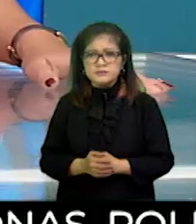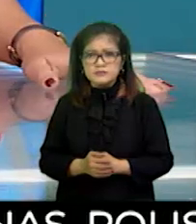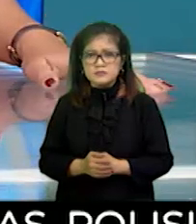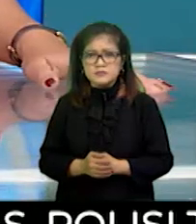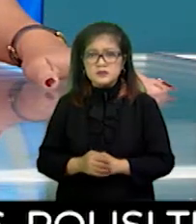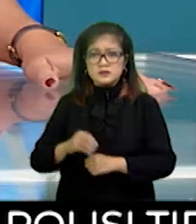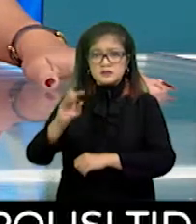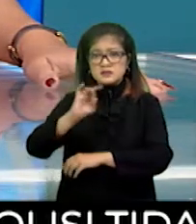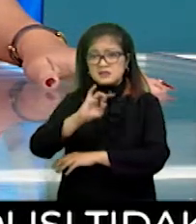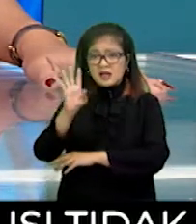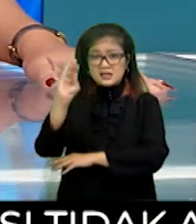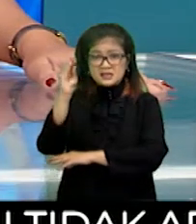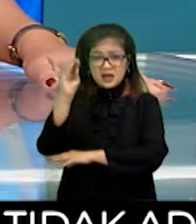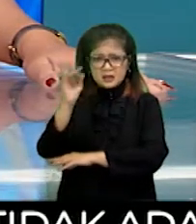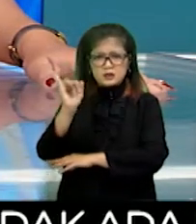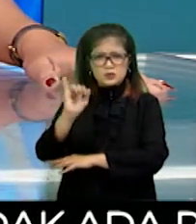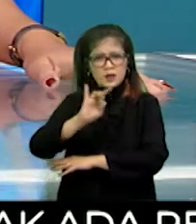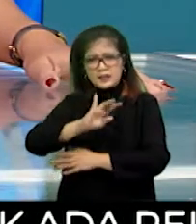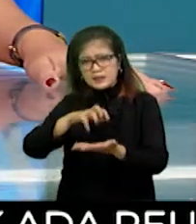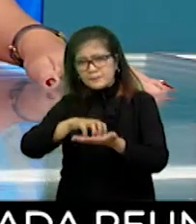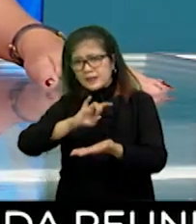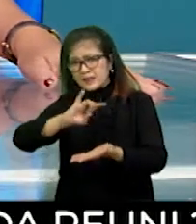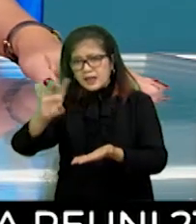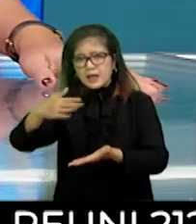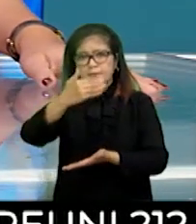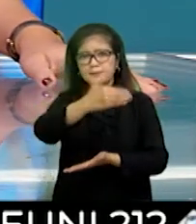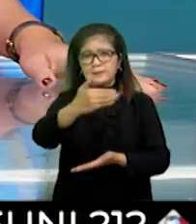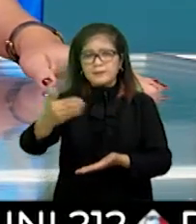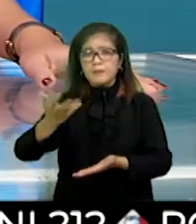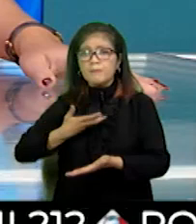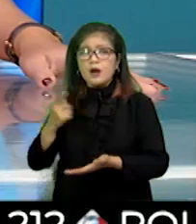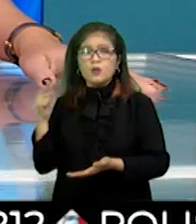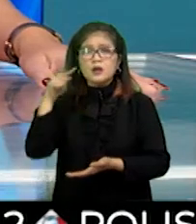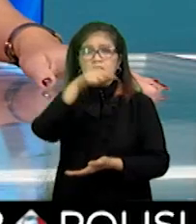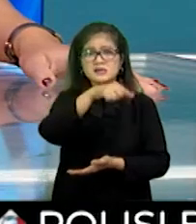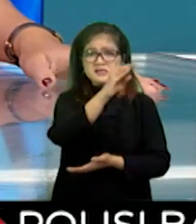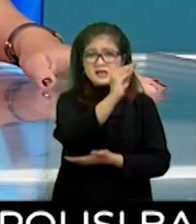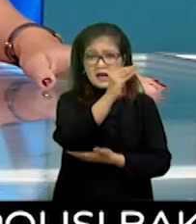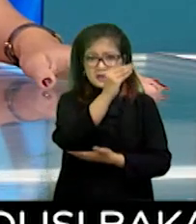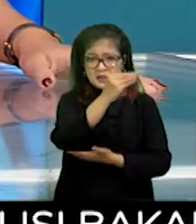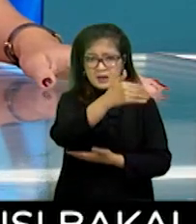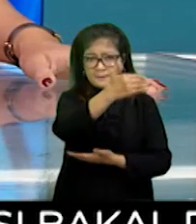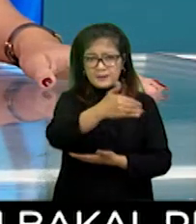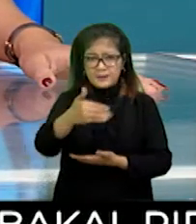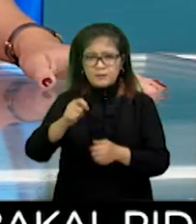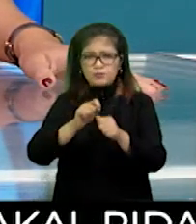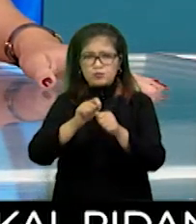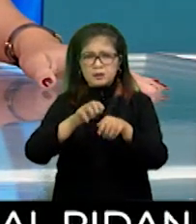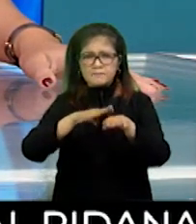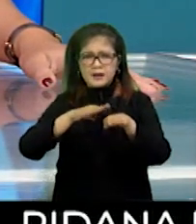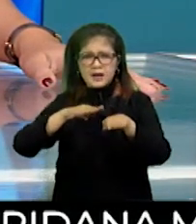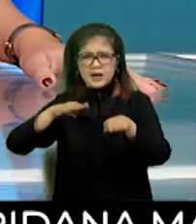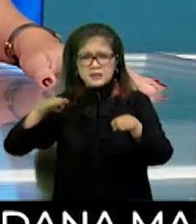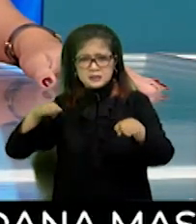Hanya di ibu kota, penyekatan untuk mengantisipasi aksi massa reuni 212 di perbatasan menuju Jakarta juga diberlakukan.